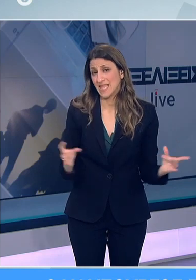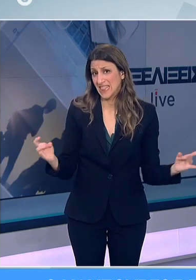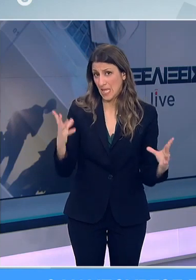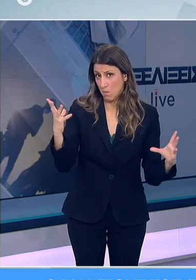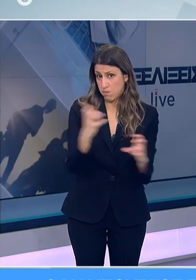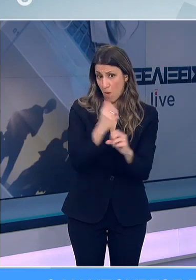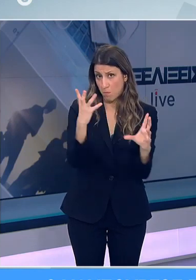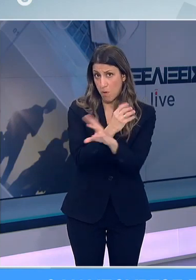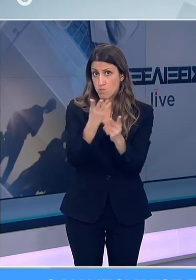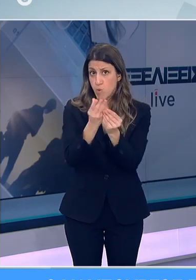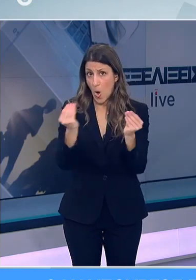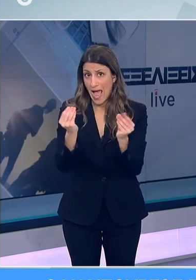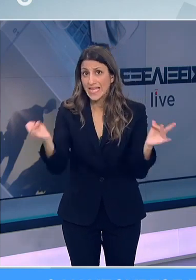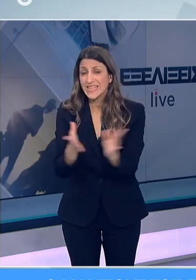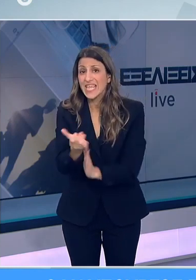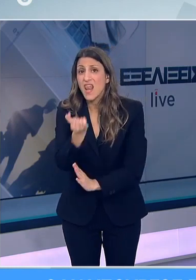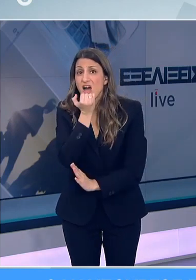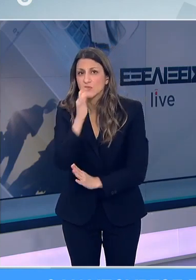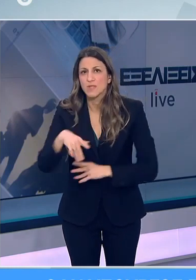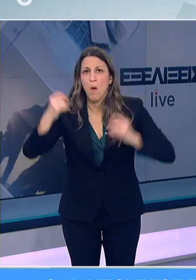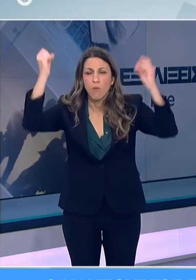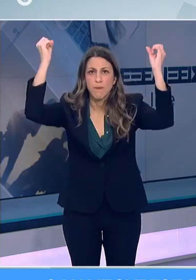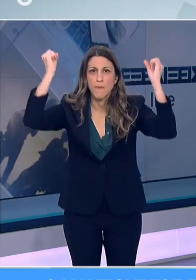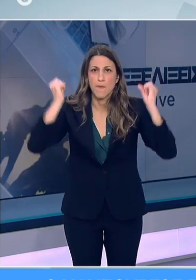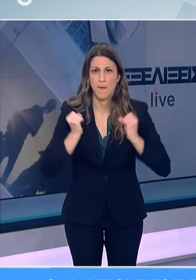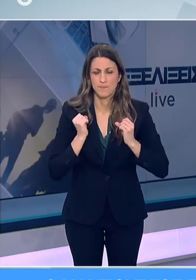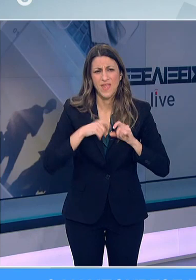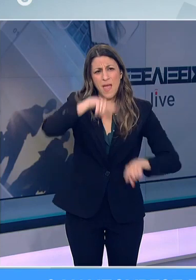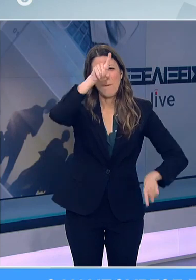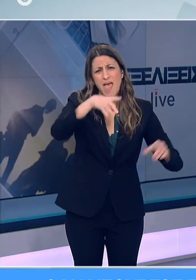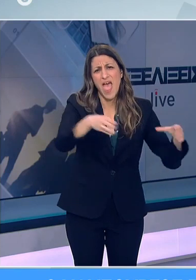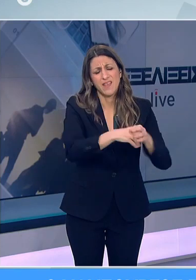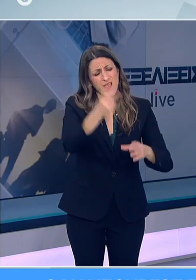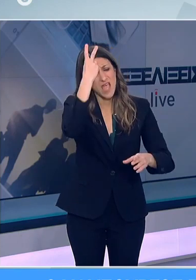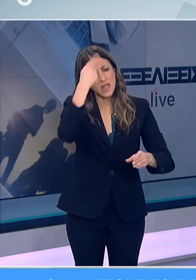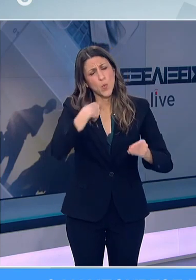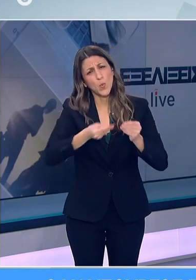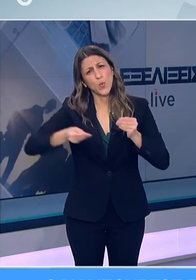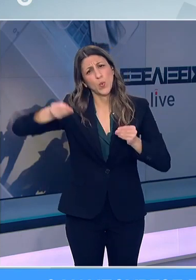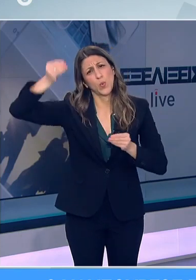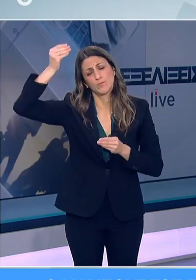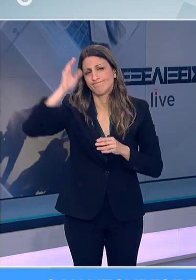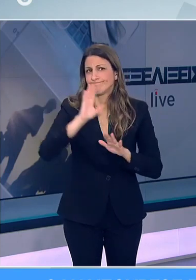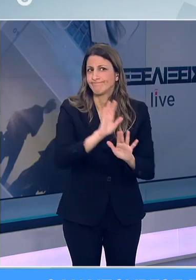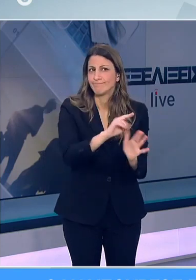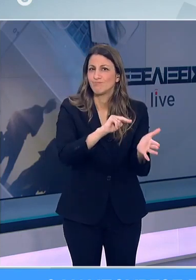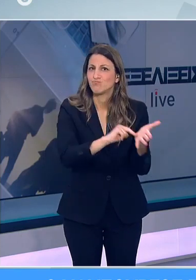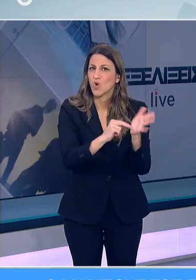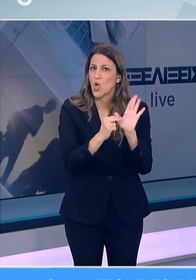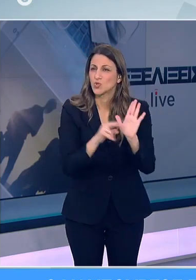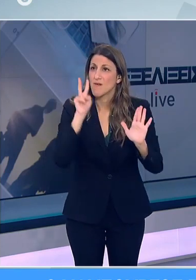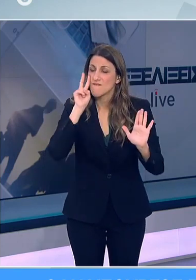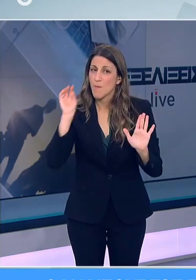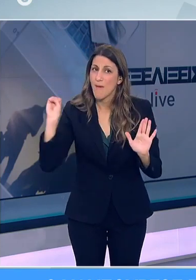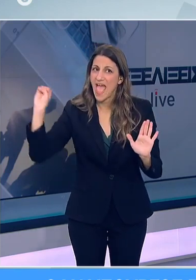εύκολα να ανατραπεί. Και αν κάποιοι λίγοι δύσπιστοι μπορεί να θεωρούσαν ότι είμαστε υπερβολικοί και πως κάτι τέτοιο δεν μπορεί να συμβεί, νομίζω τα καθημερινά